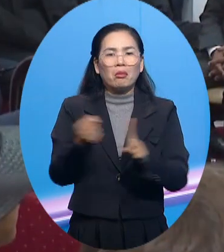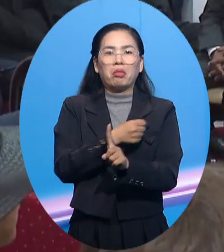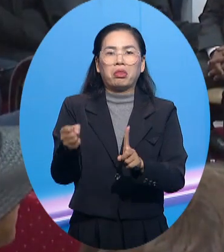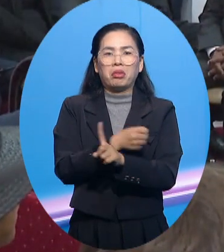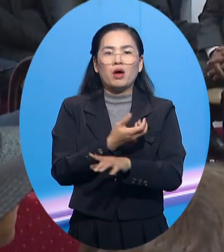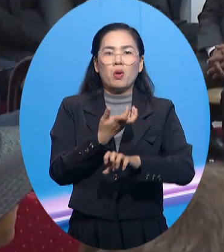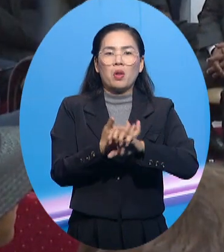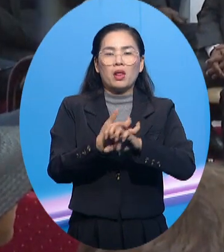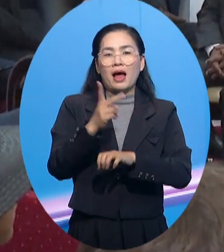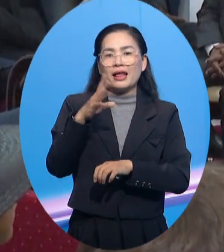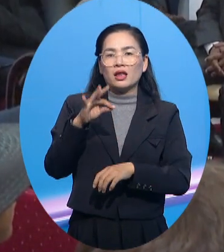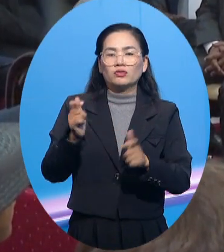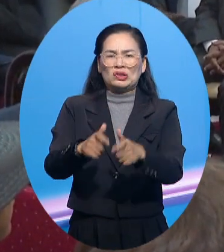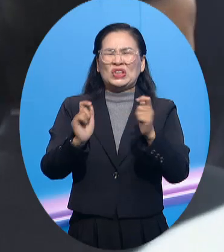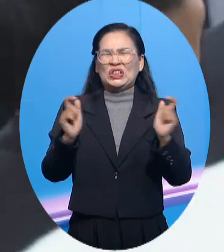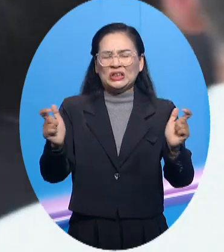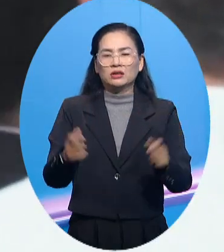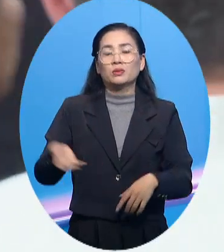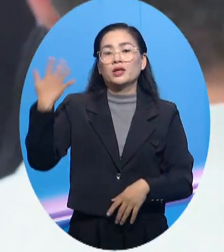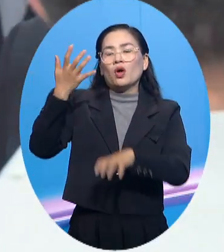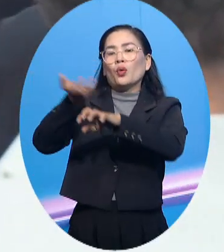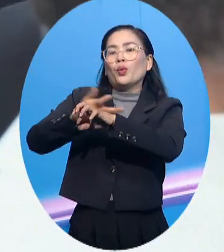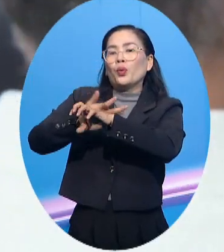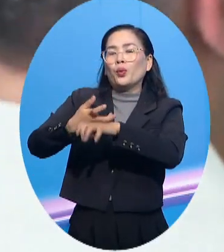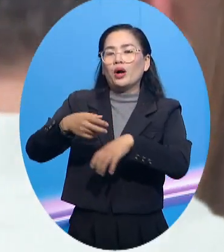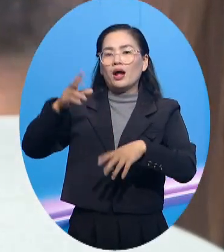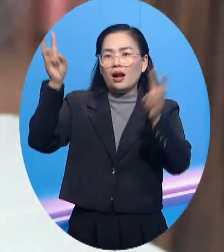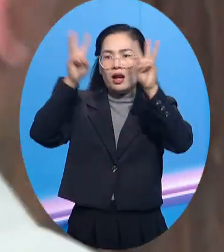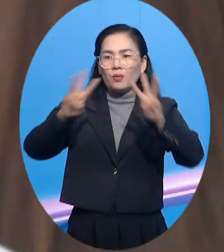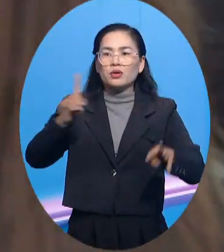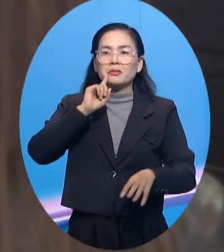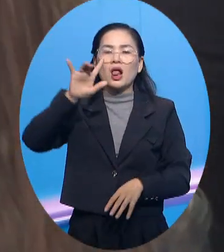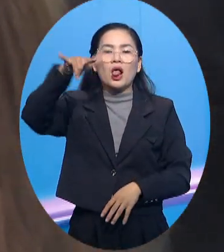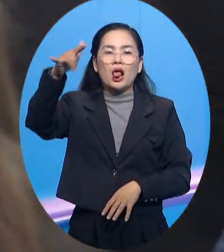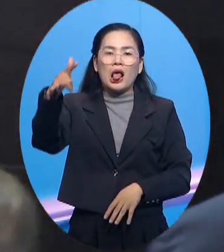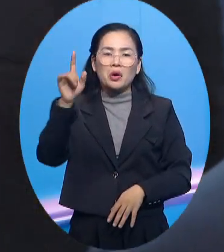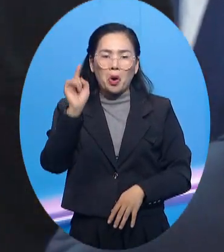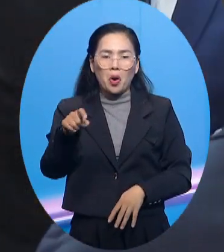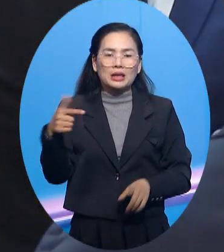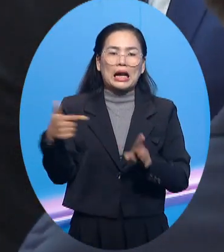đang ngày càng nghiêm trọng hơn. Tháng trước, một trực thăng của Liên Hợp Quốc đã bị trúng đạn trên bầu trời Port-au-Prince.